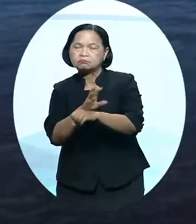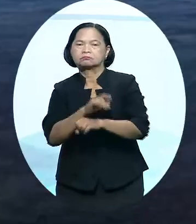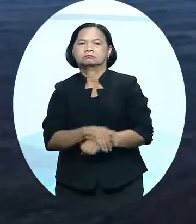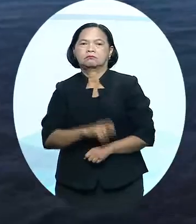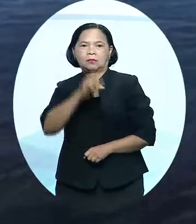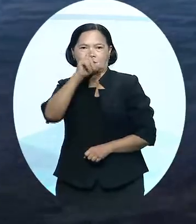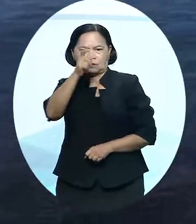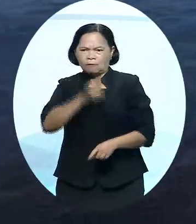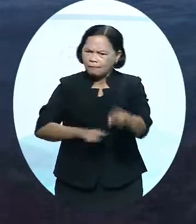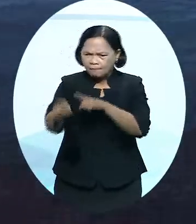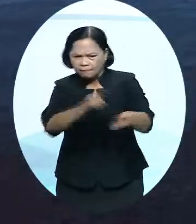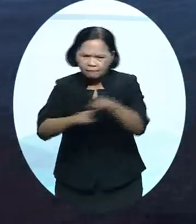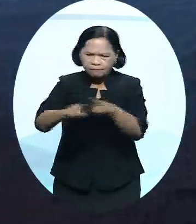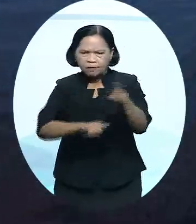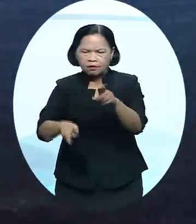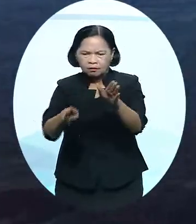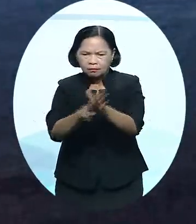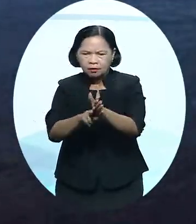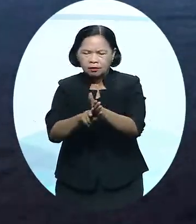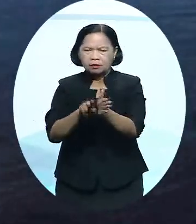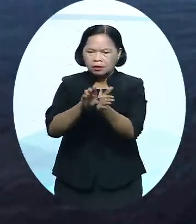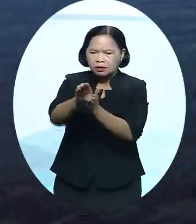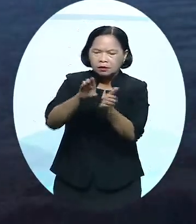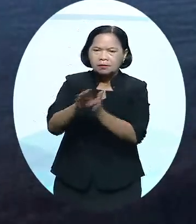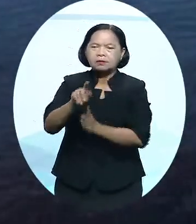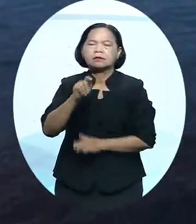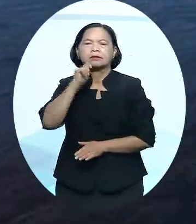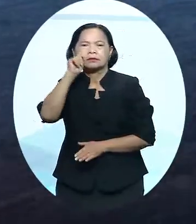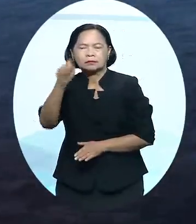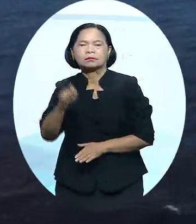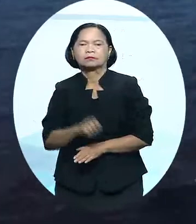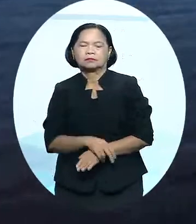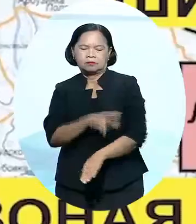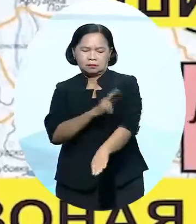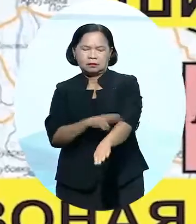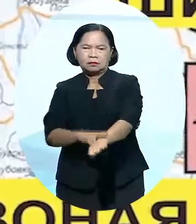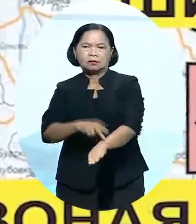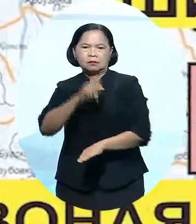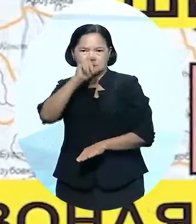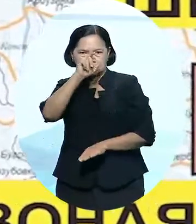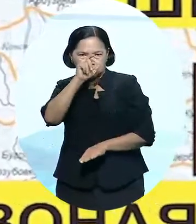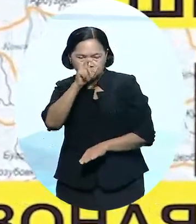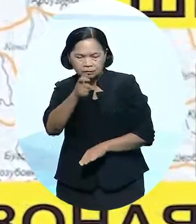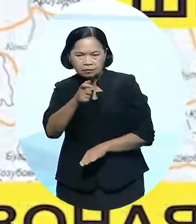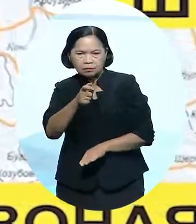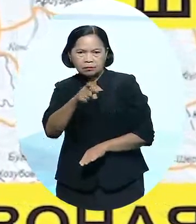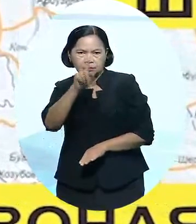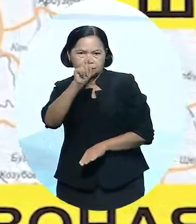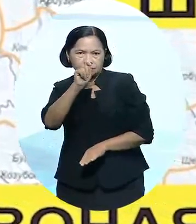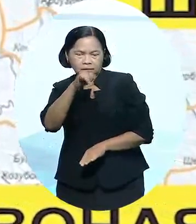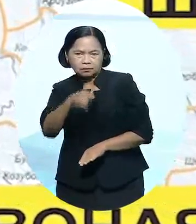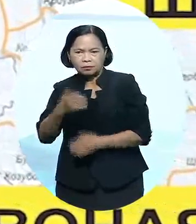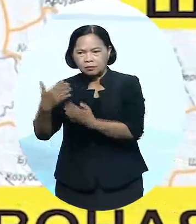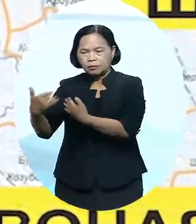nghe cũng phá hủy nhiều vũ khí khí tài mà phương tây cung cấp chỗ ở đây nè Ngoài ra các lực lượng quân Nga đã kiểm soát làm Metal Ni